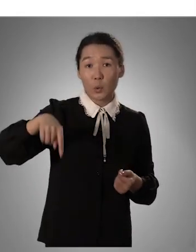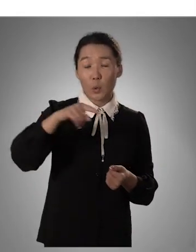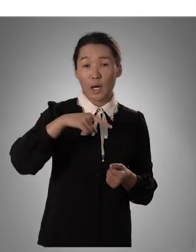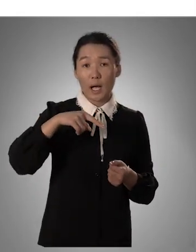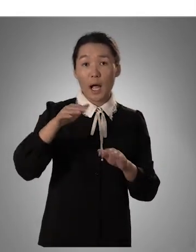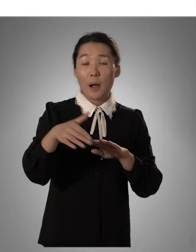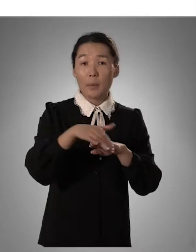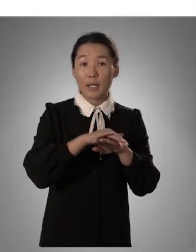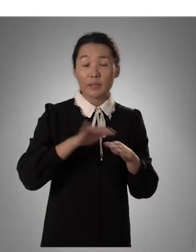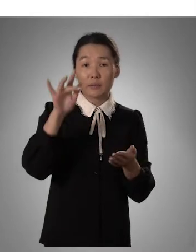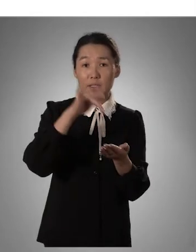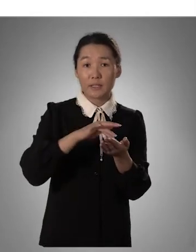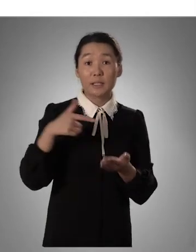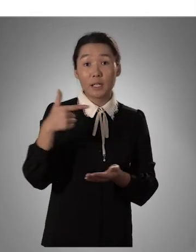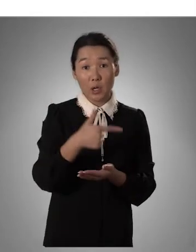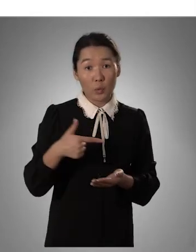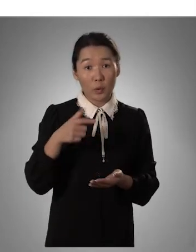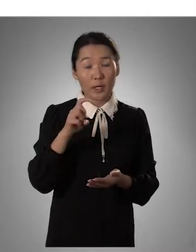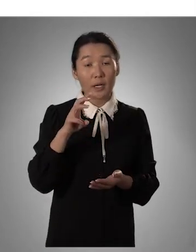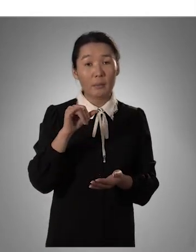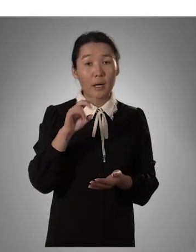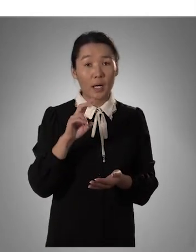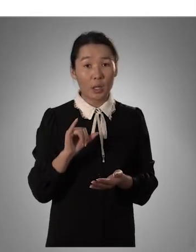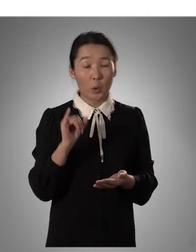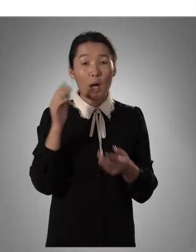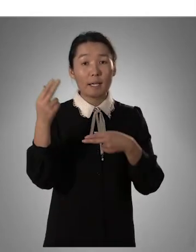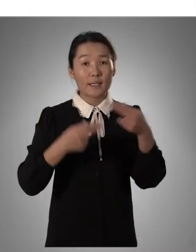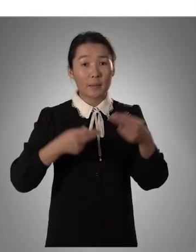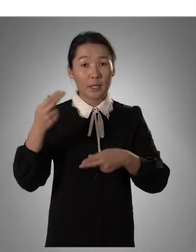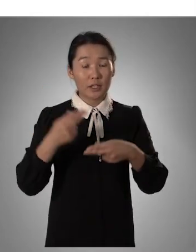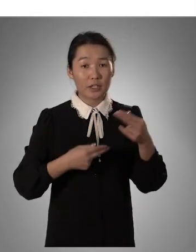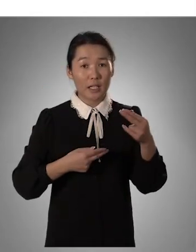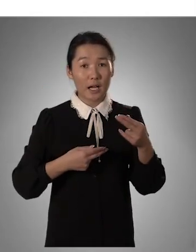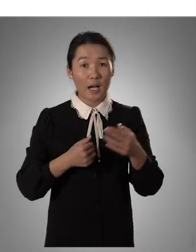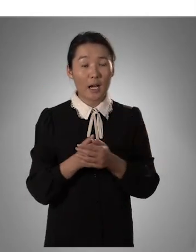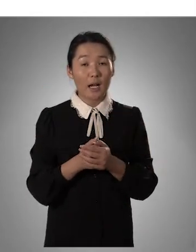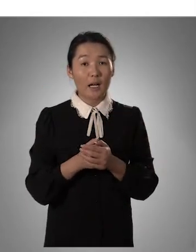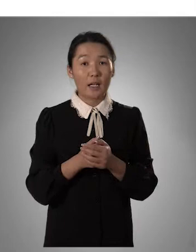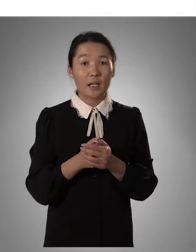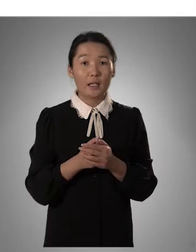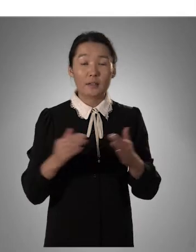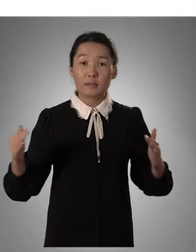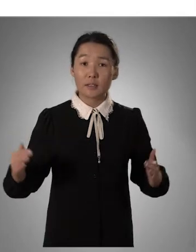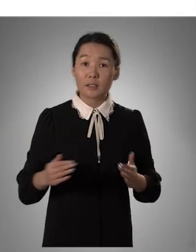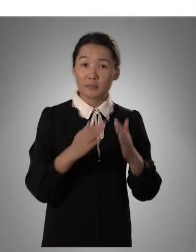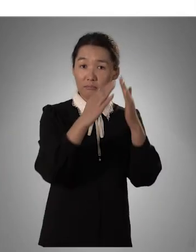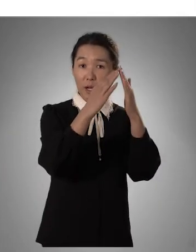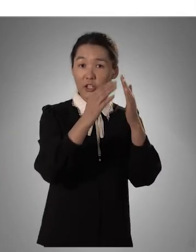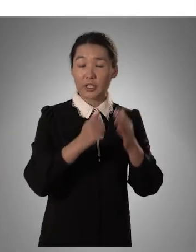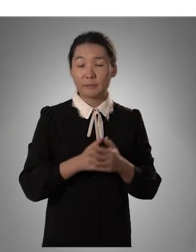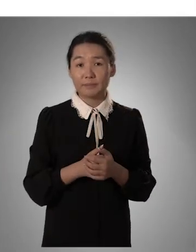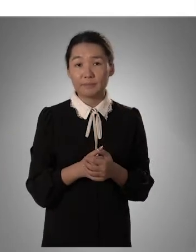середине я голубой эмалью изображена кремлевская стена с мавзолеем и спасской башней